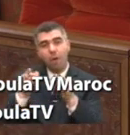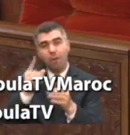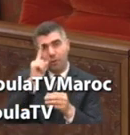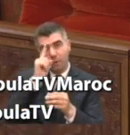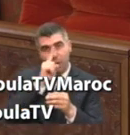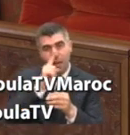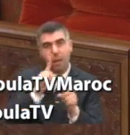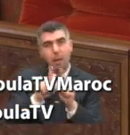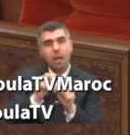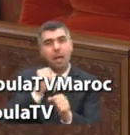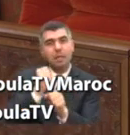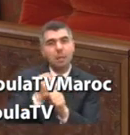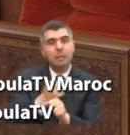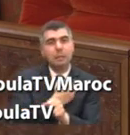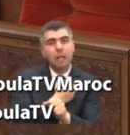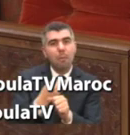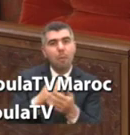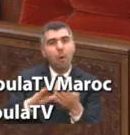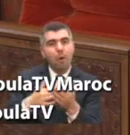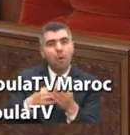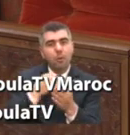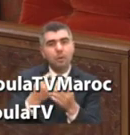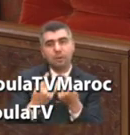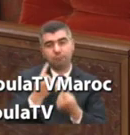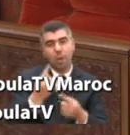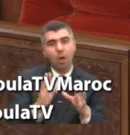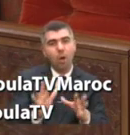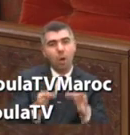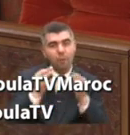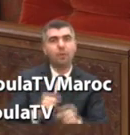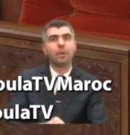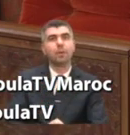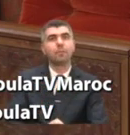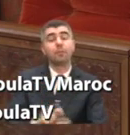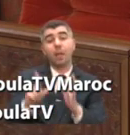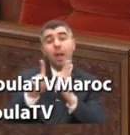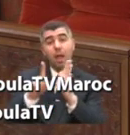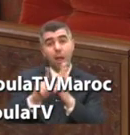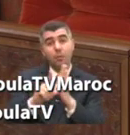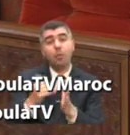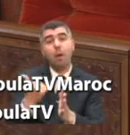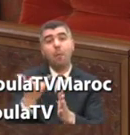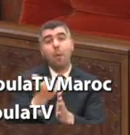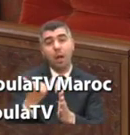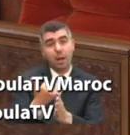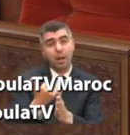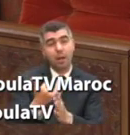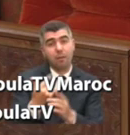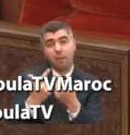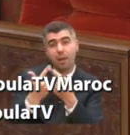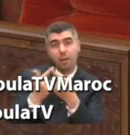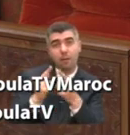المهن كالمهن الطبيه على سبيل المثال ومهن النقل، بدينا كنوصلوا النتائج. ولكن هذا القانون كذلك مهم ديال التغطية الصحية